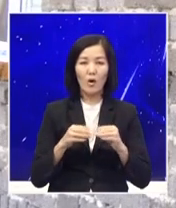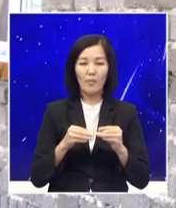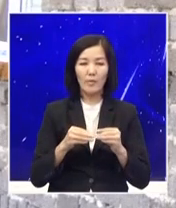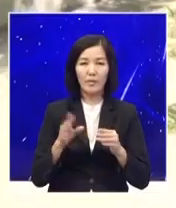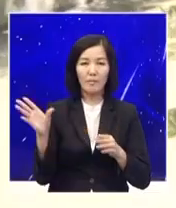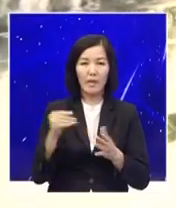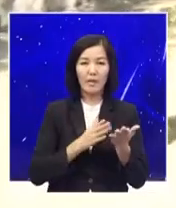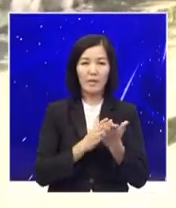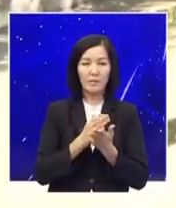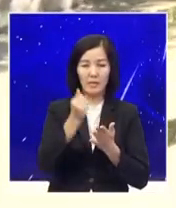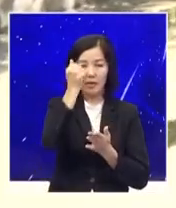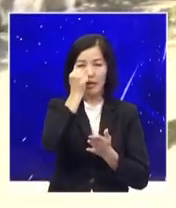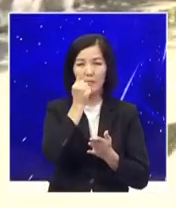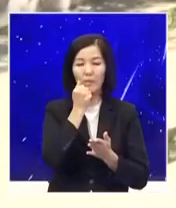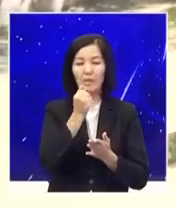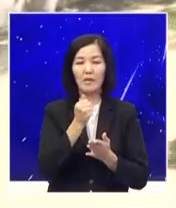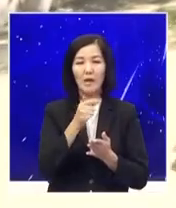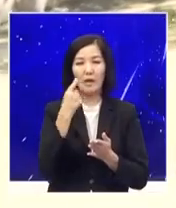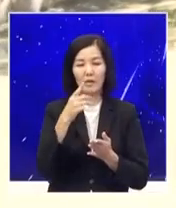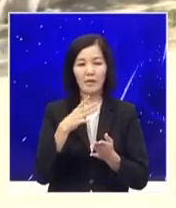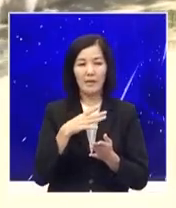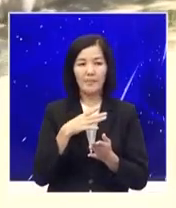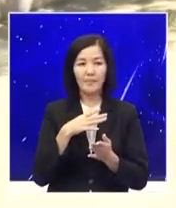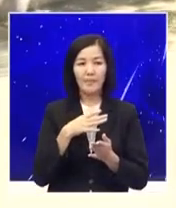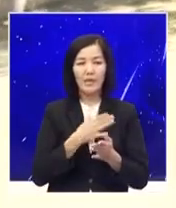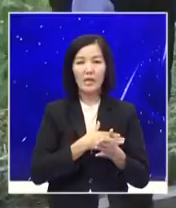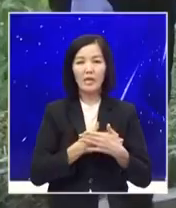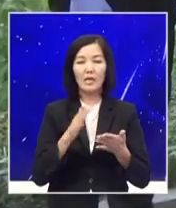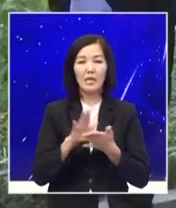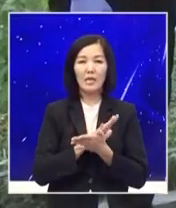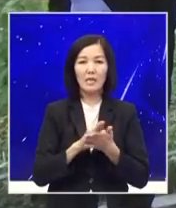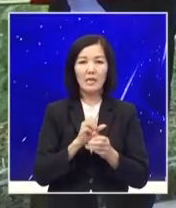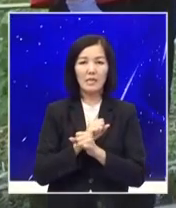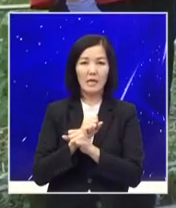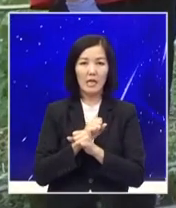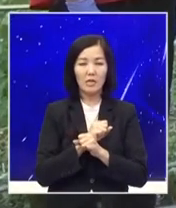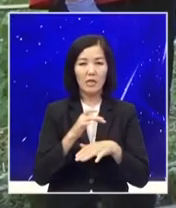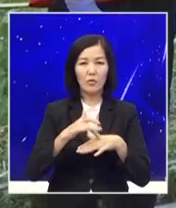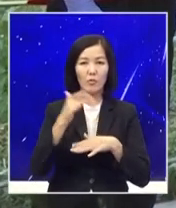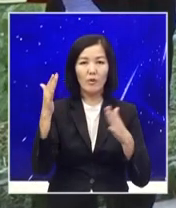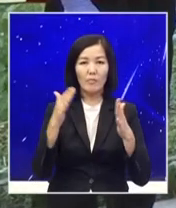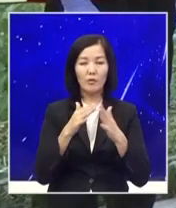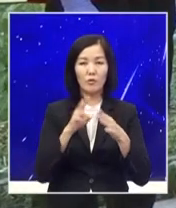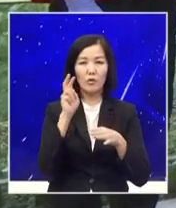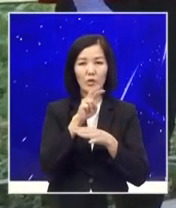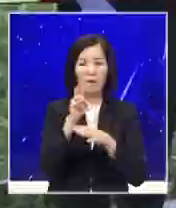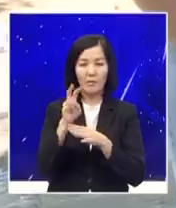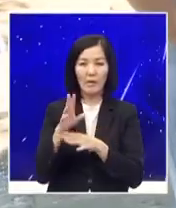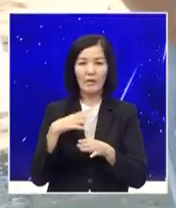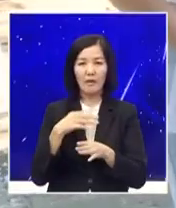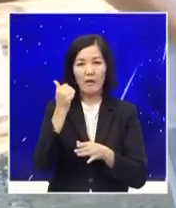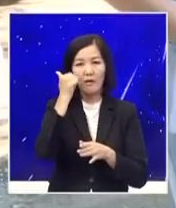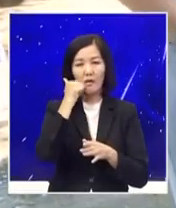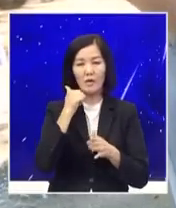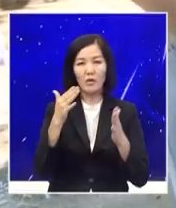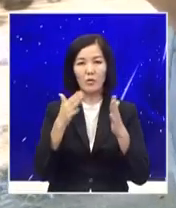рахмет айтам. Игілікті саясында Қызылай қоғамы мен еріктілер тобы саяжайлар мен қаладағы көпқабатты тұрғын үйлерге де барды. Ондағы қариялардың